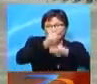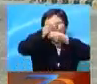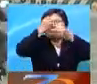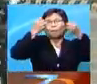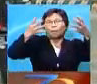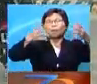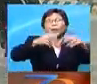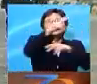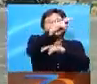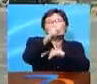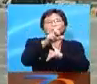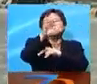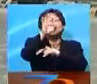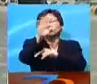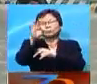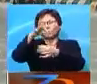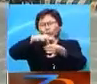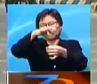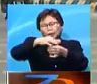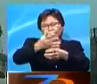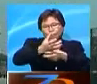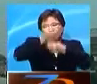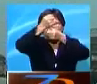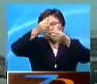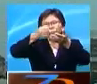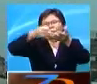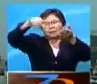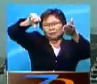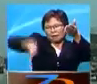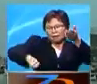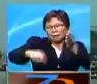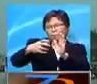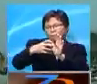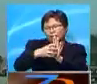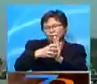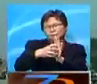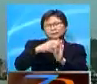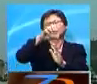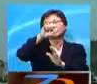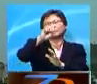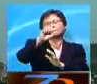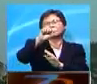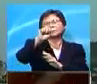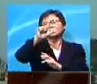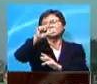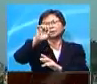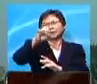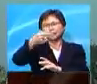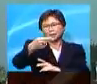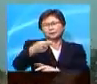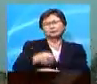majoriti 399 undi mengalahkan calon pas Mohamad salh m